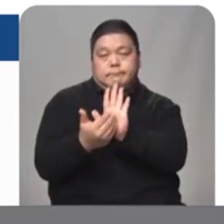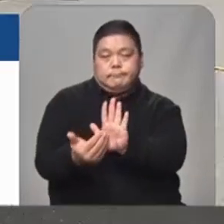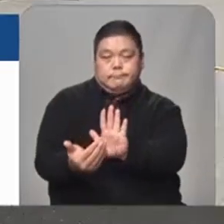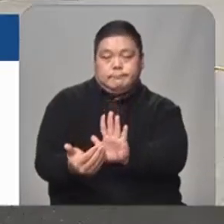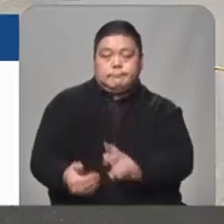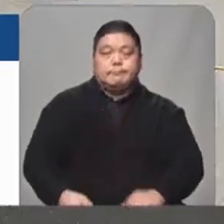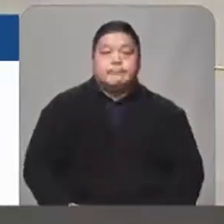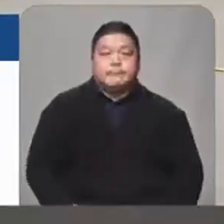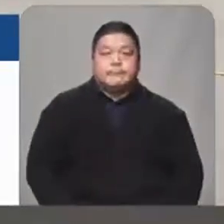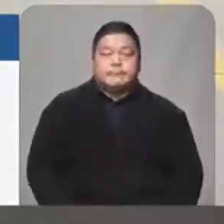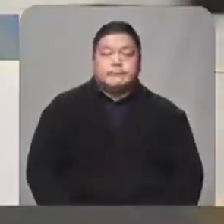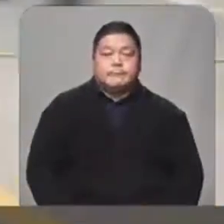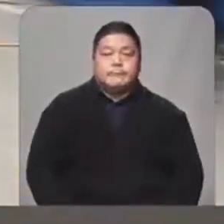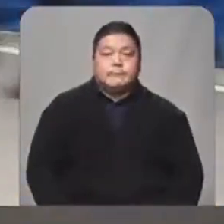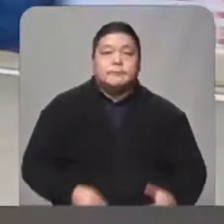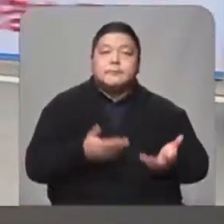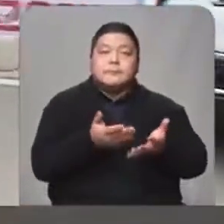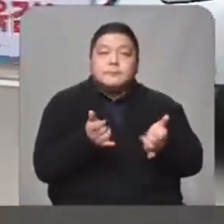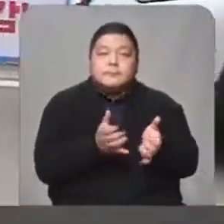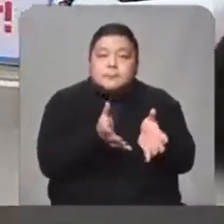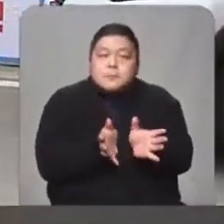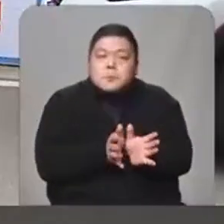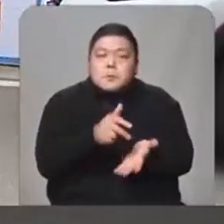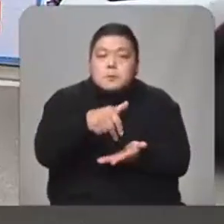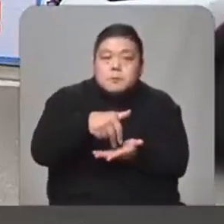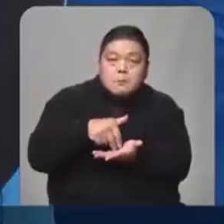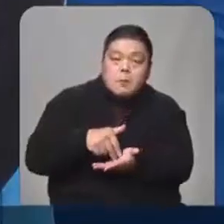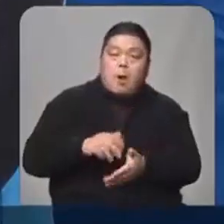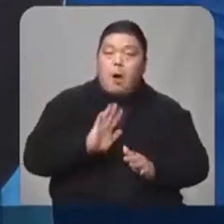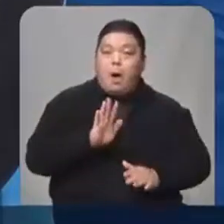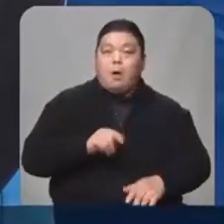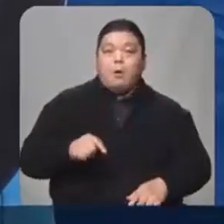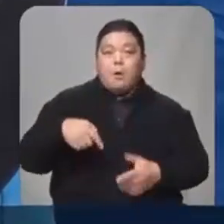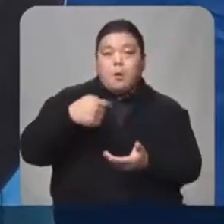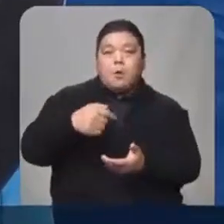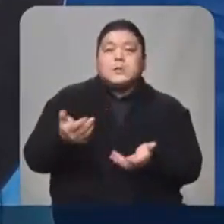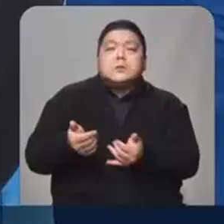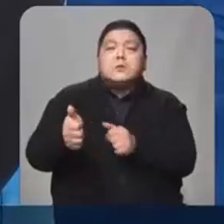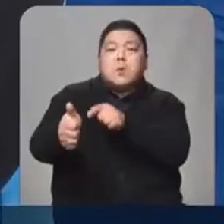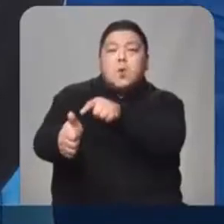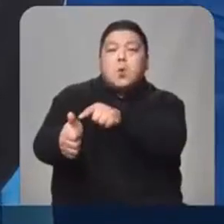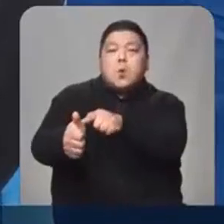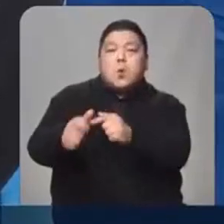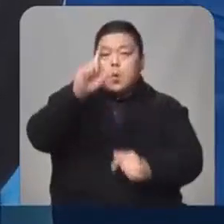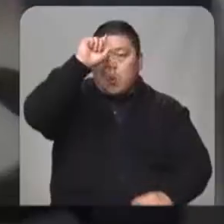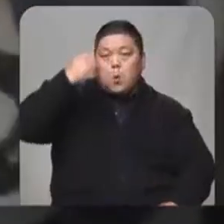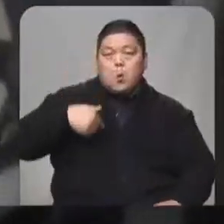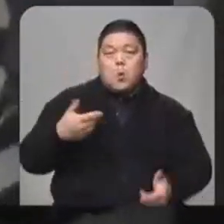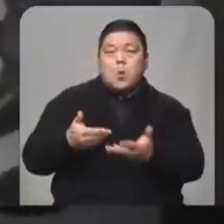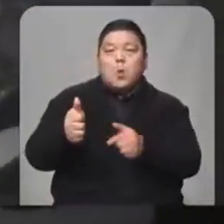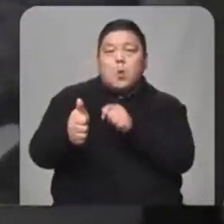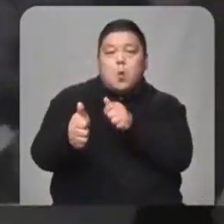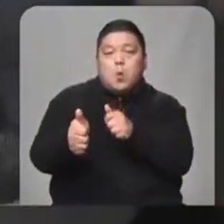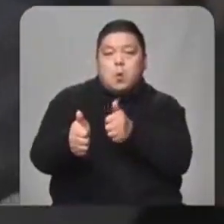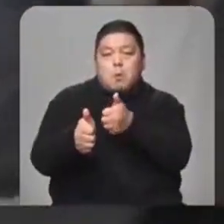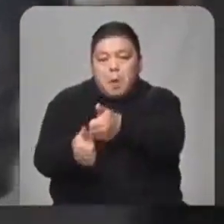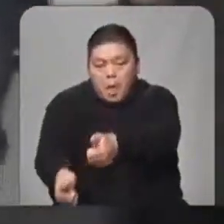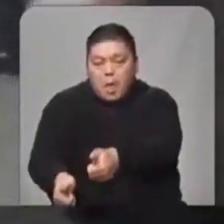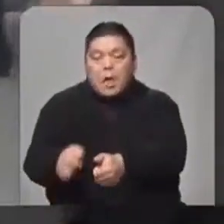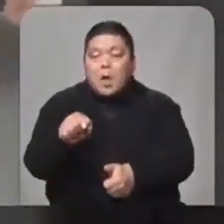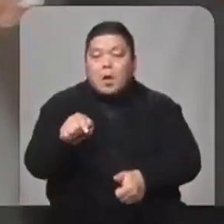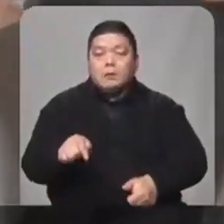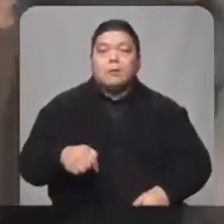재발하지 않도록 이에 대해 전교조는 교육청 직원이 교육감을 민 것이라고 반박합니다 오히려이